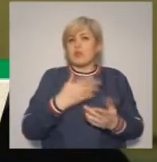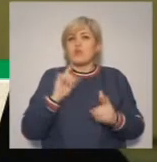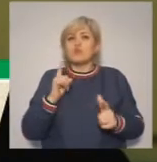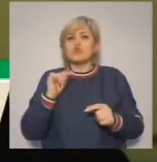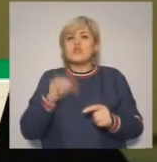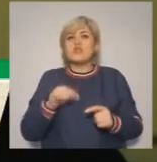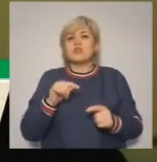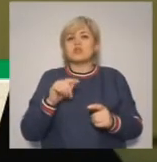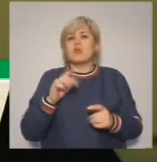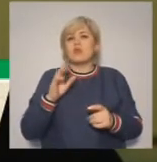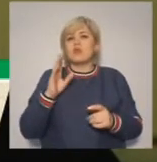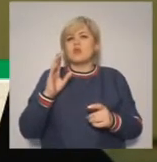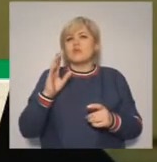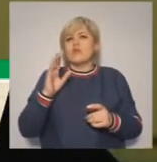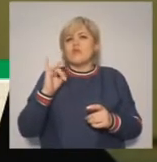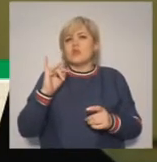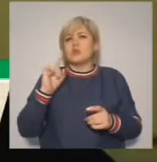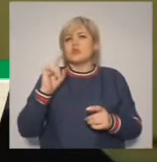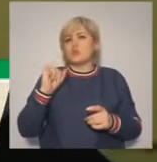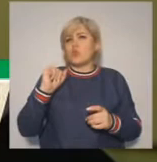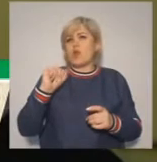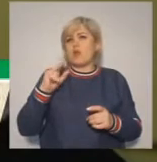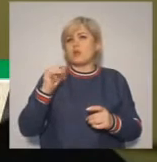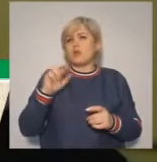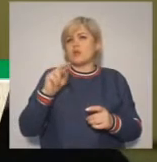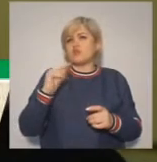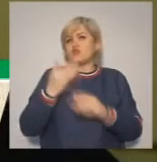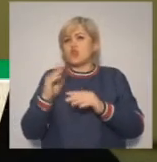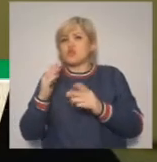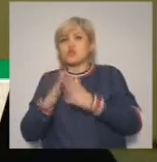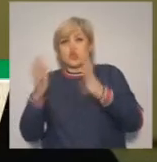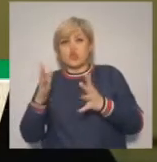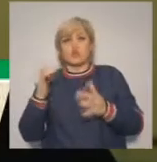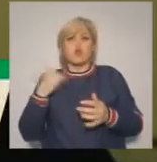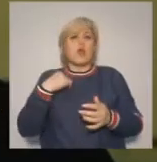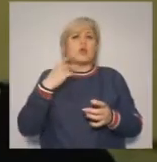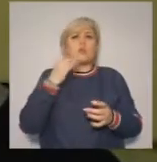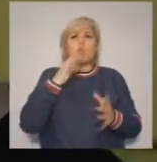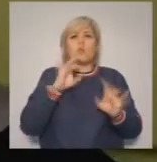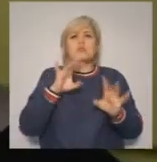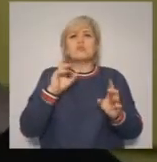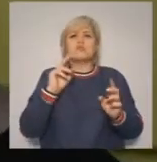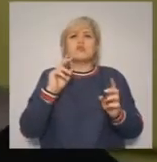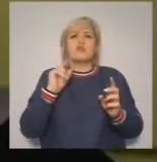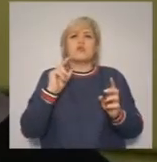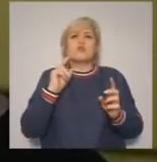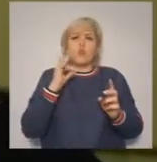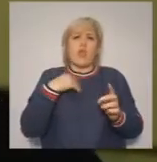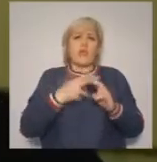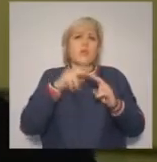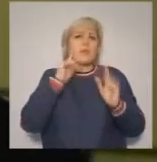что здесь визуальная часть шире. Я не могу это объяснить, но я это понимаю. Я работал в